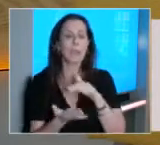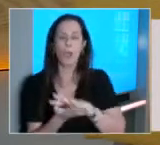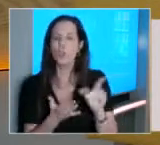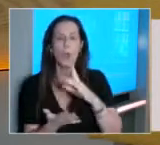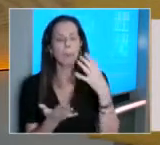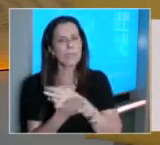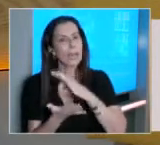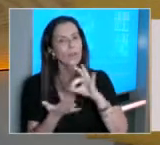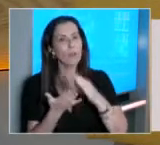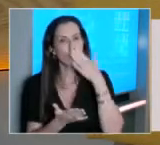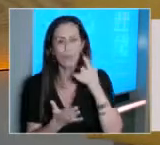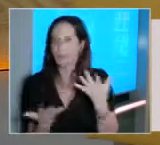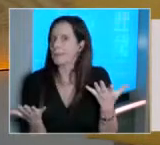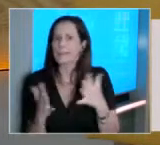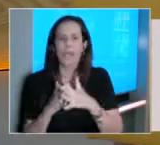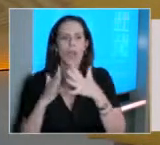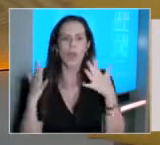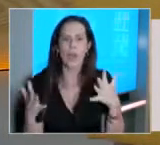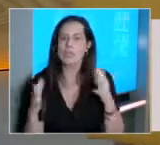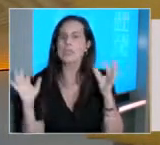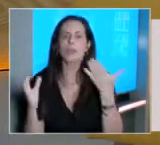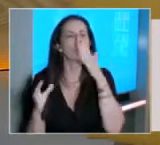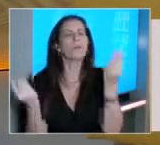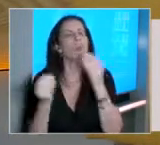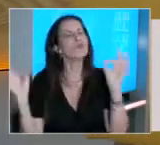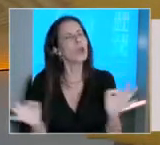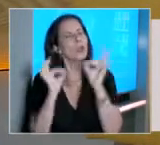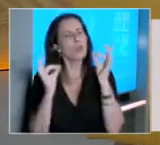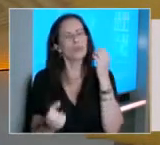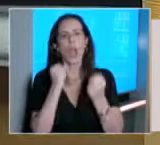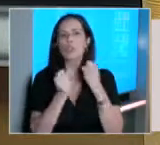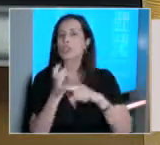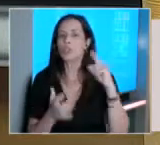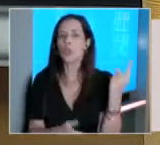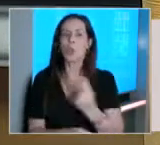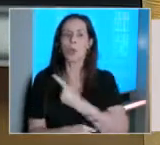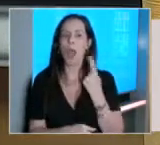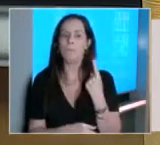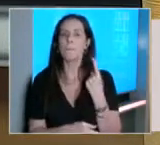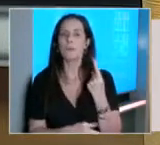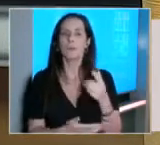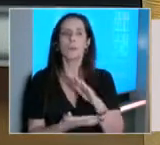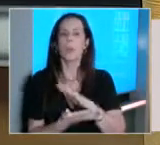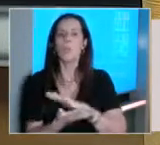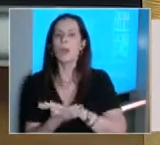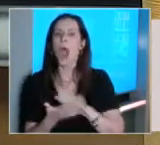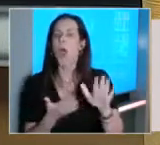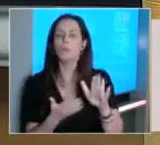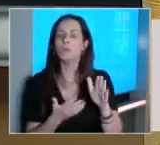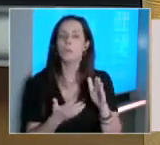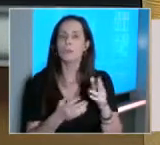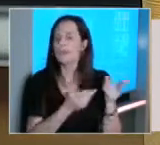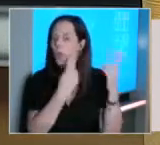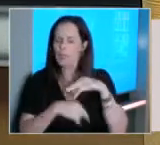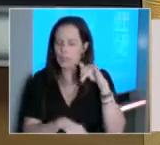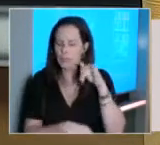מצליחה לכתוב על ירושלים. זה גדול, זה קדוש, זה קשה, זה של כולם. פשוט חוזרת כל פעם